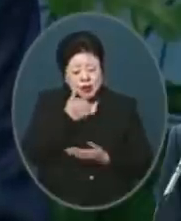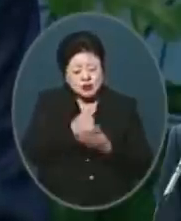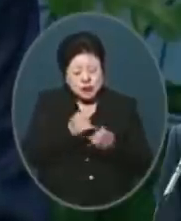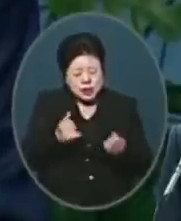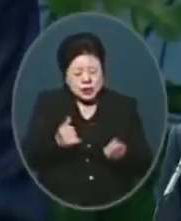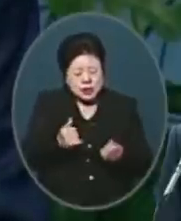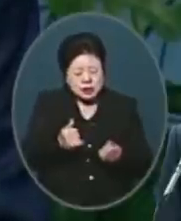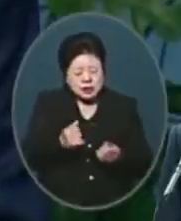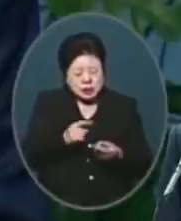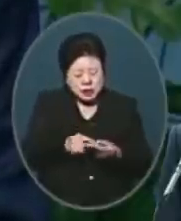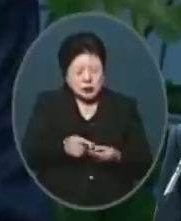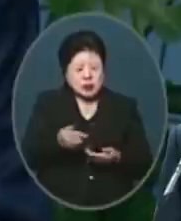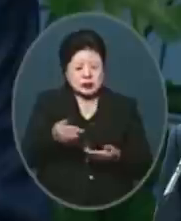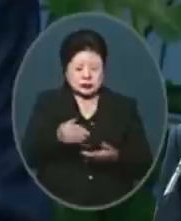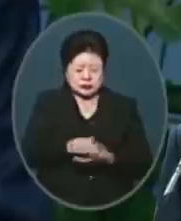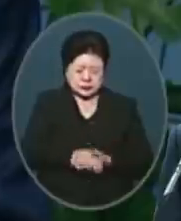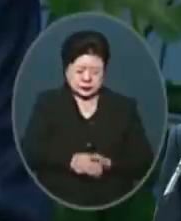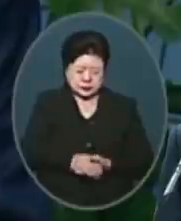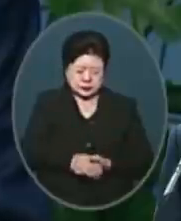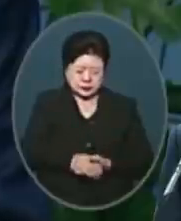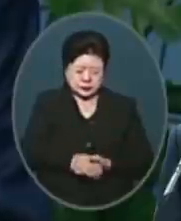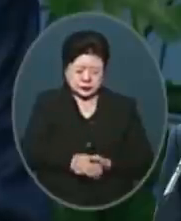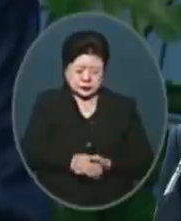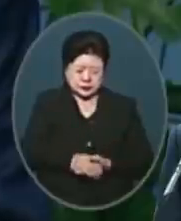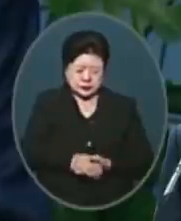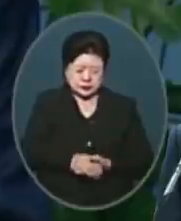죄인으로 취급을 받기 때문에